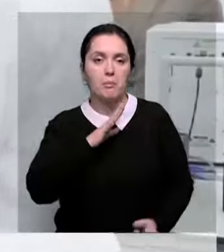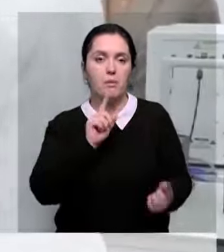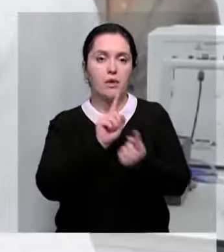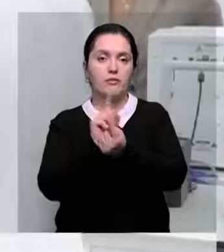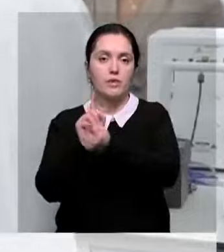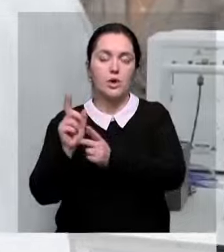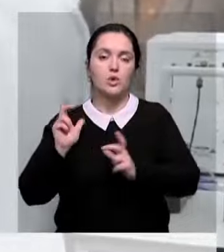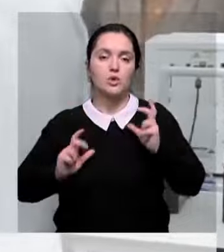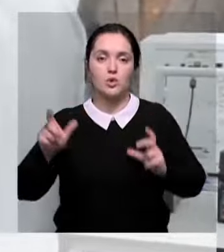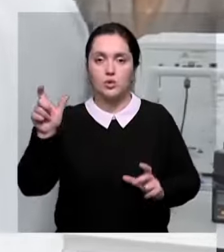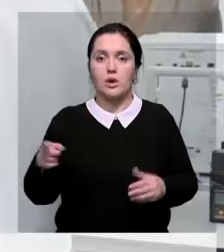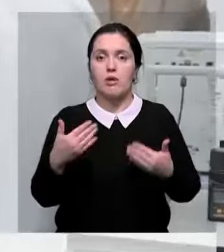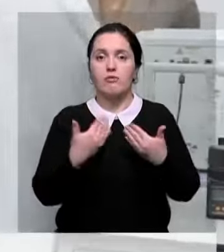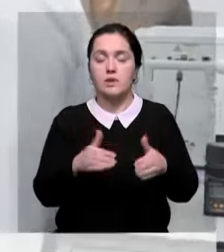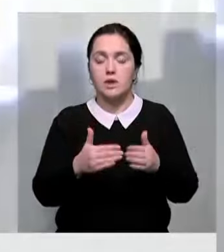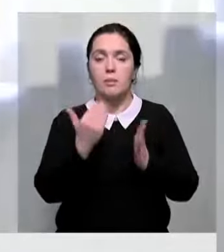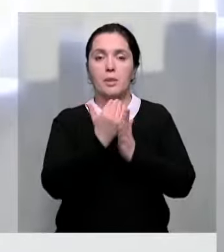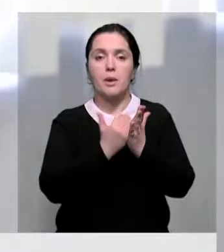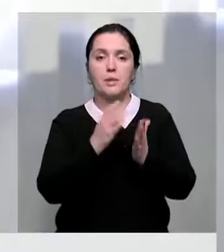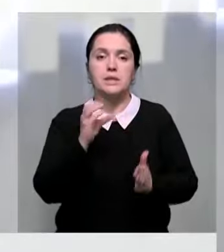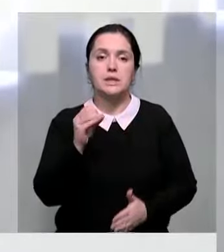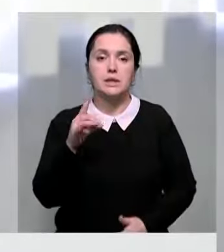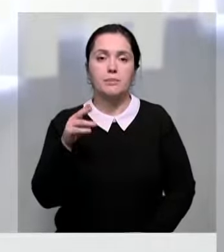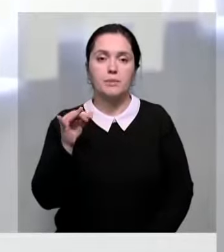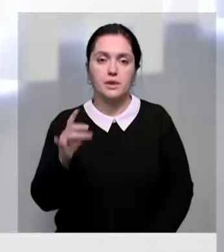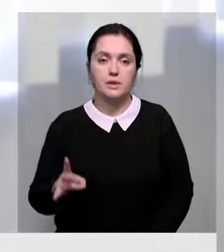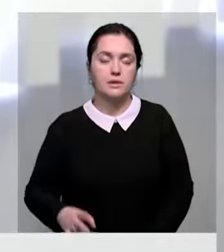среди которых выпускники программы «Серпын».